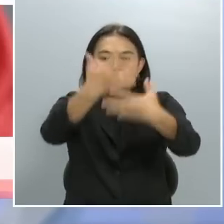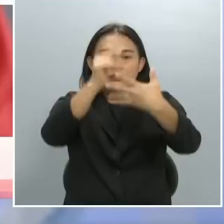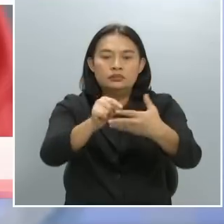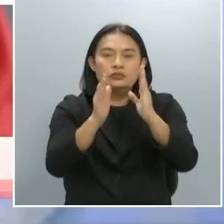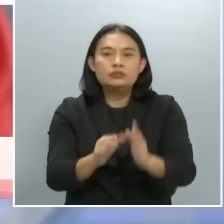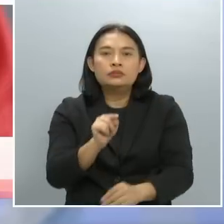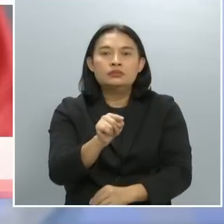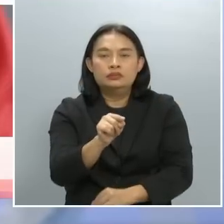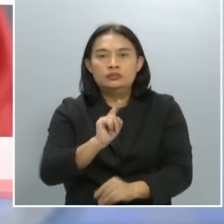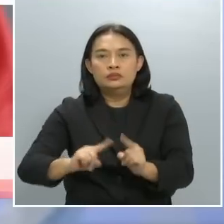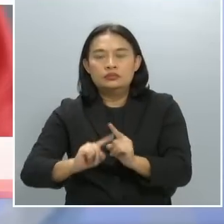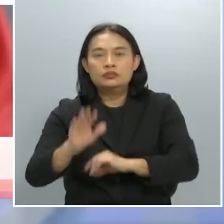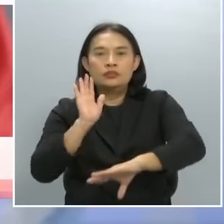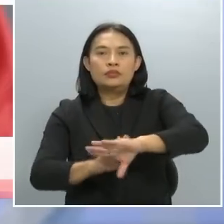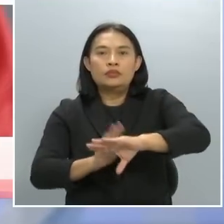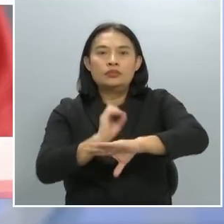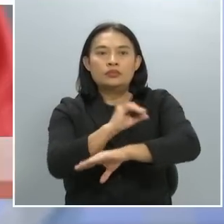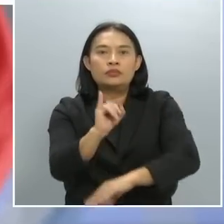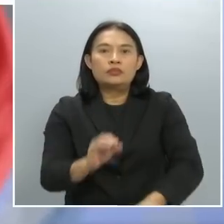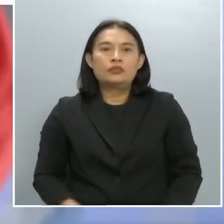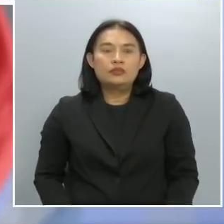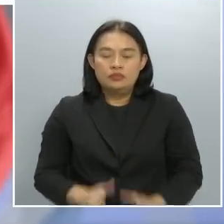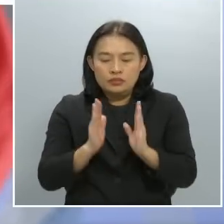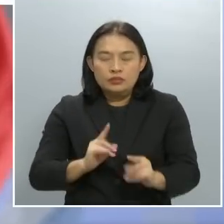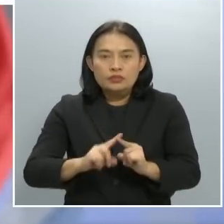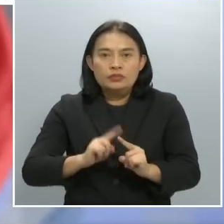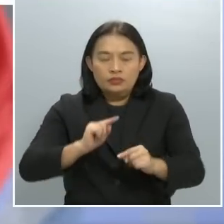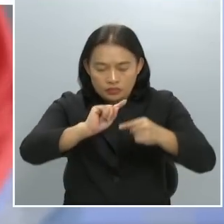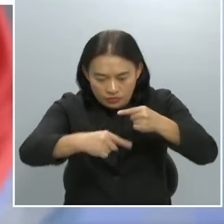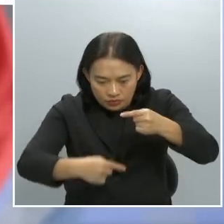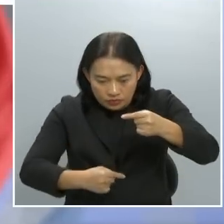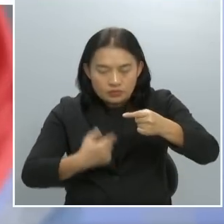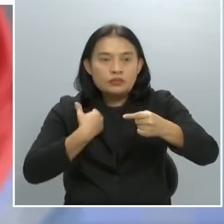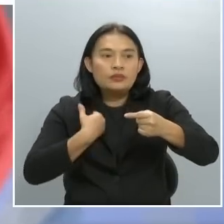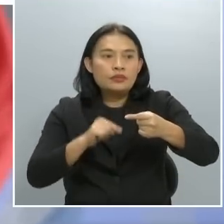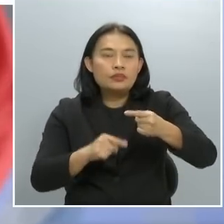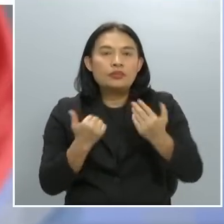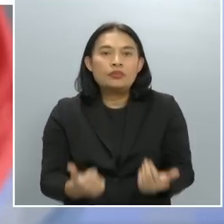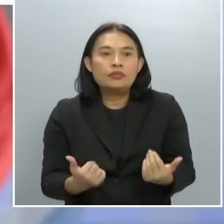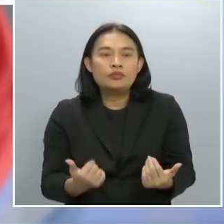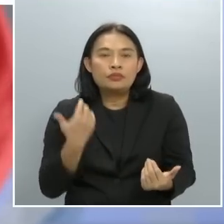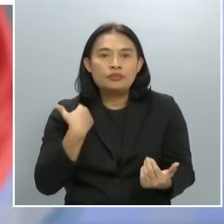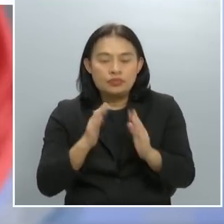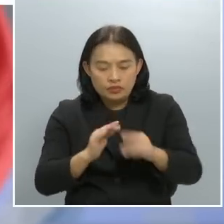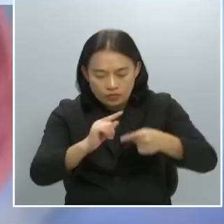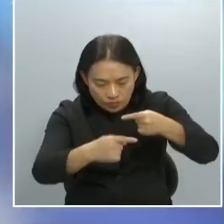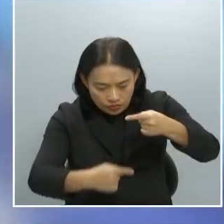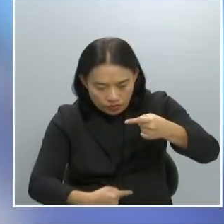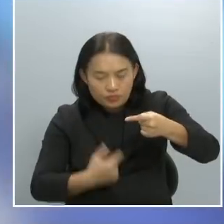อะค่ะจนได้มีผู้เสียหายทักเข้ามาหาเรื่อยๆเลยจนถึงตอนนี้ก็ยังมีผู้เสียหายทักเข้ามาอยู